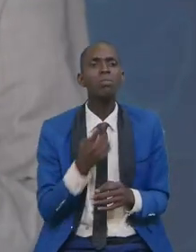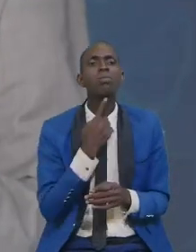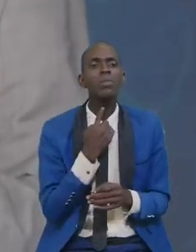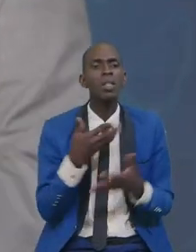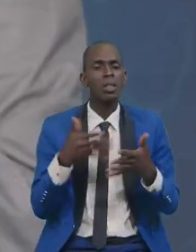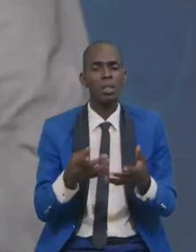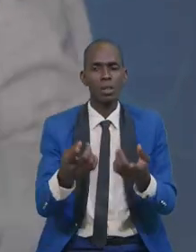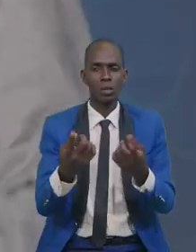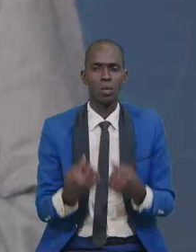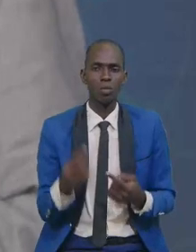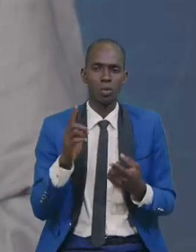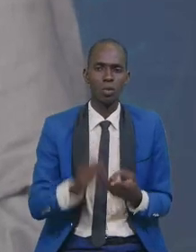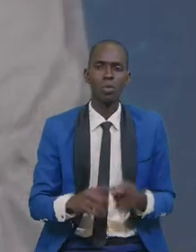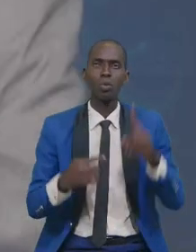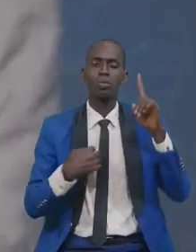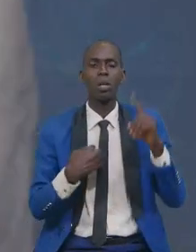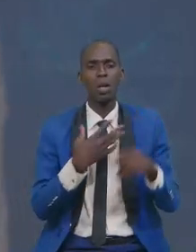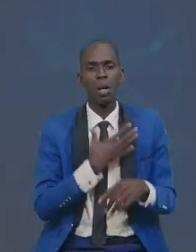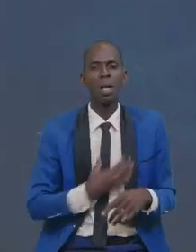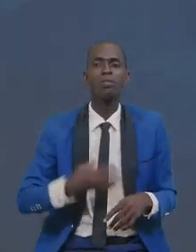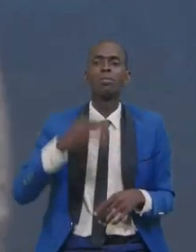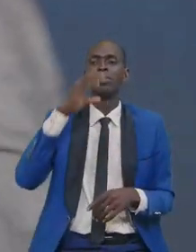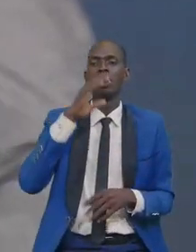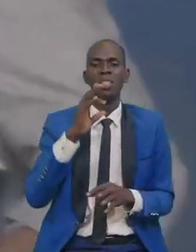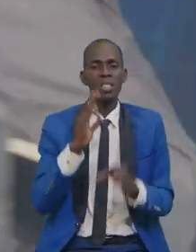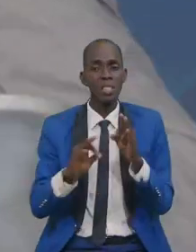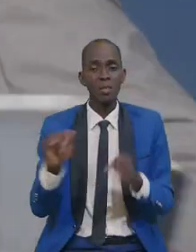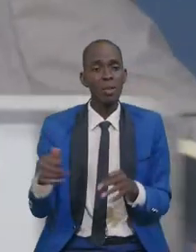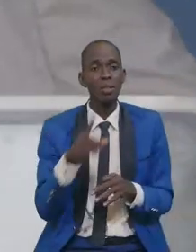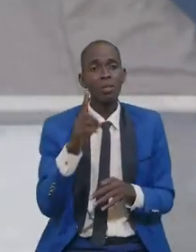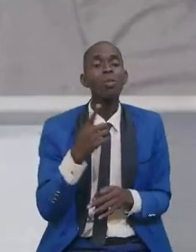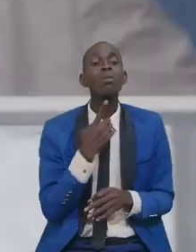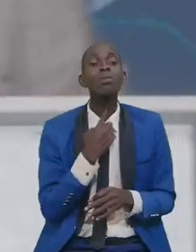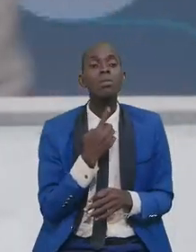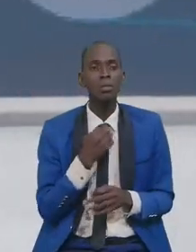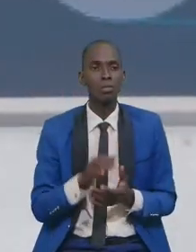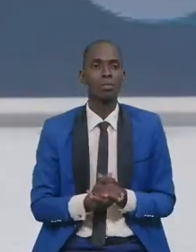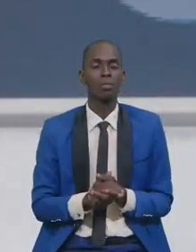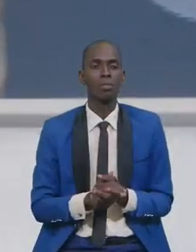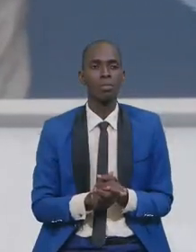à moi et qu'il boive. Si quelqu'un a soif,